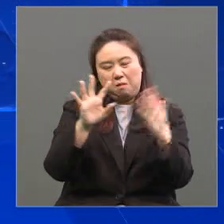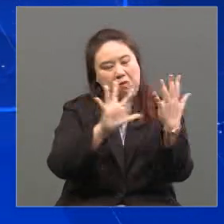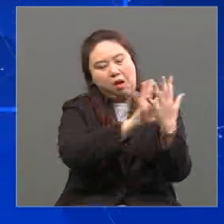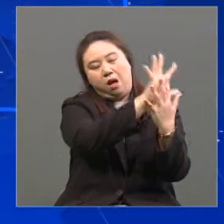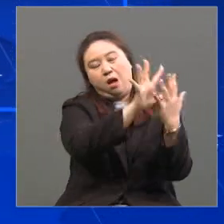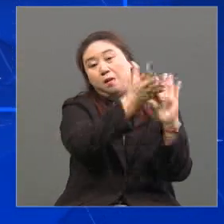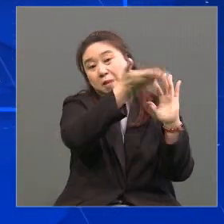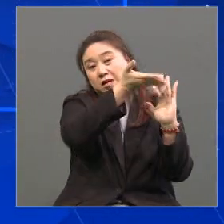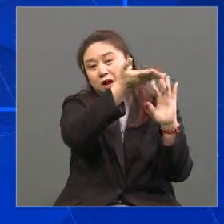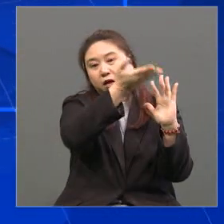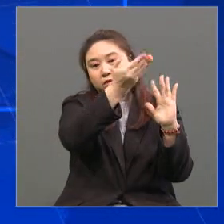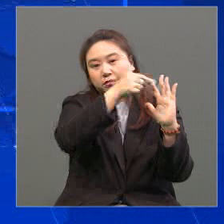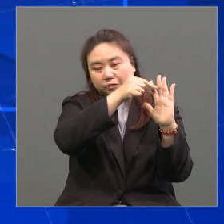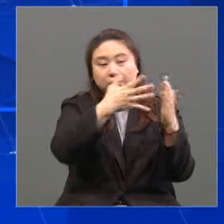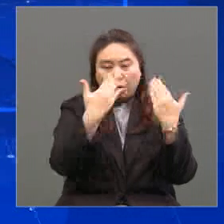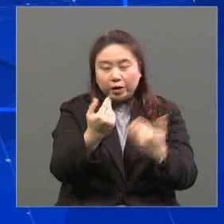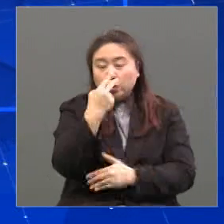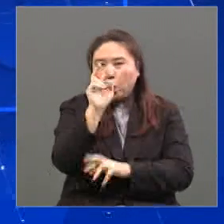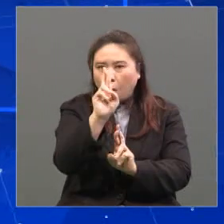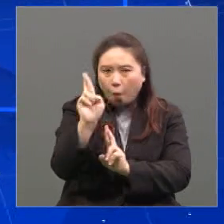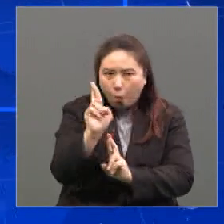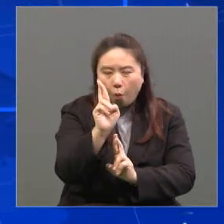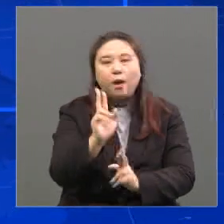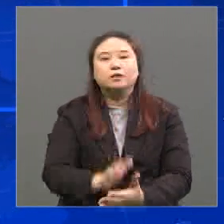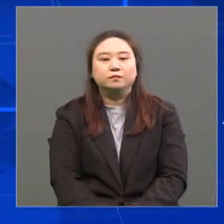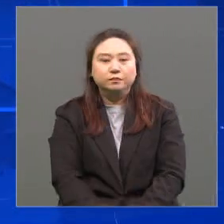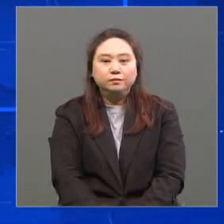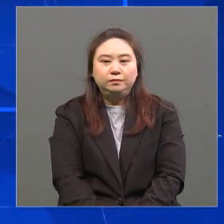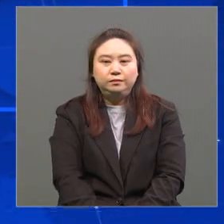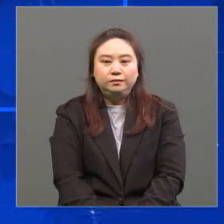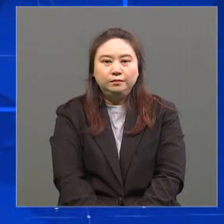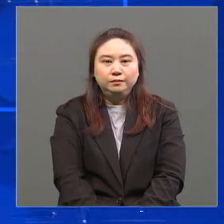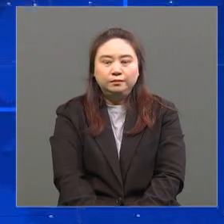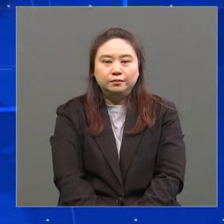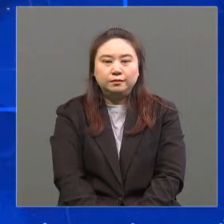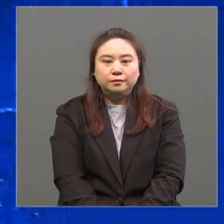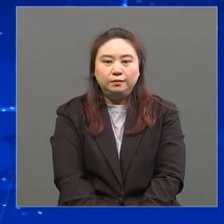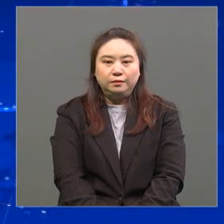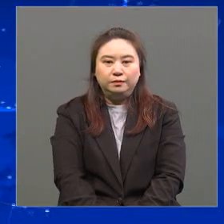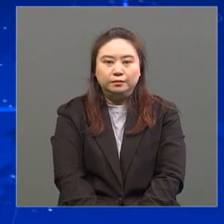มิภาคเหนือเพราะฉะนั้นก็ต้องเฝ้าระวังแล้วก็ติดตามสถานการณ์ฝุ่นอย่างใกล้ชิดด้วยค่ะ